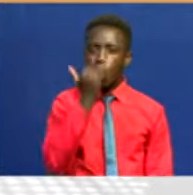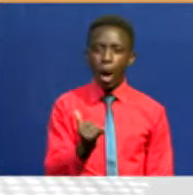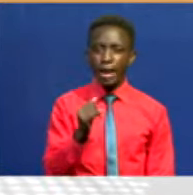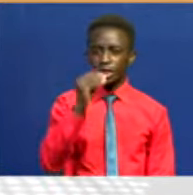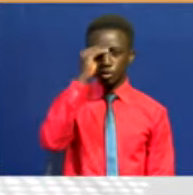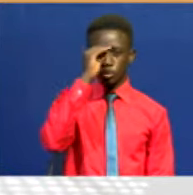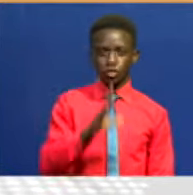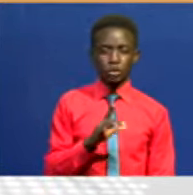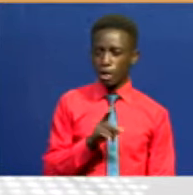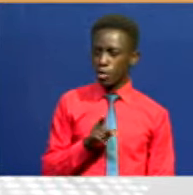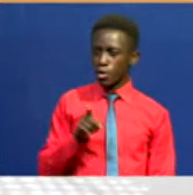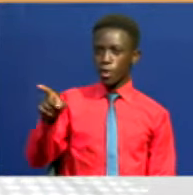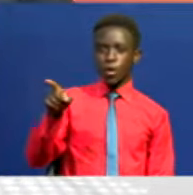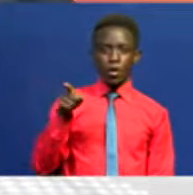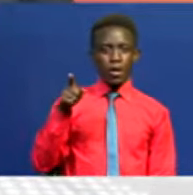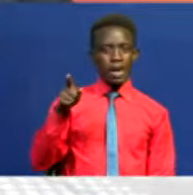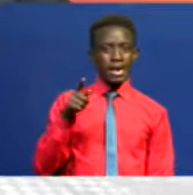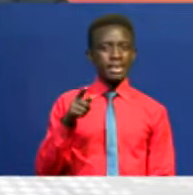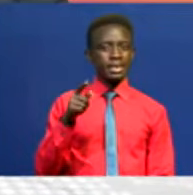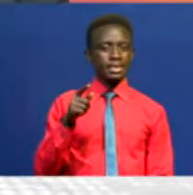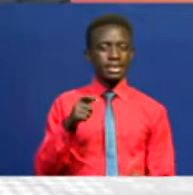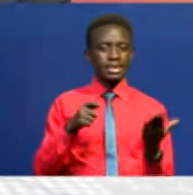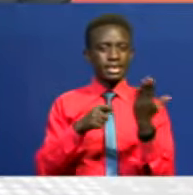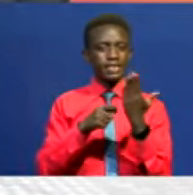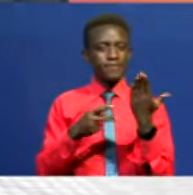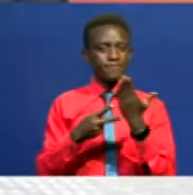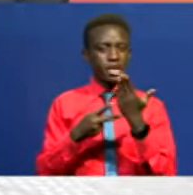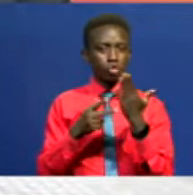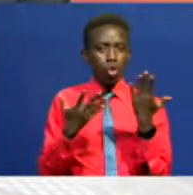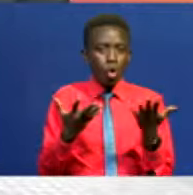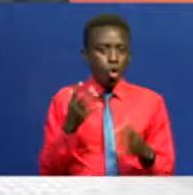TVET? Asante Nancy. Kwa hakika